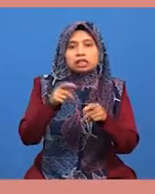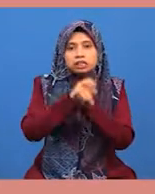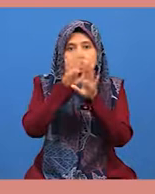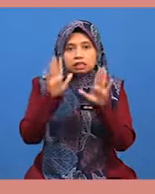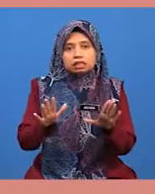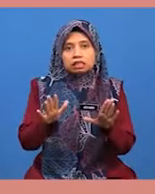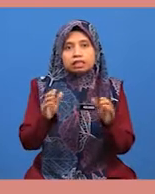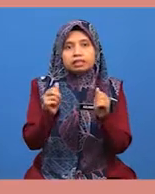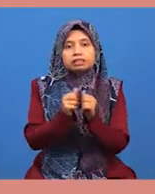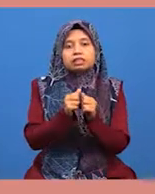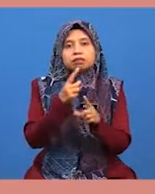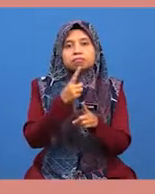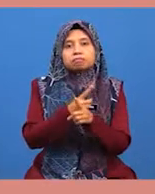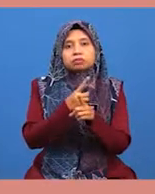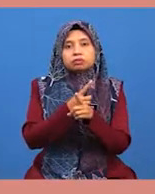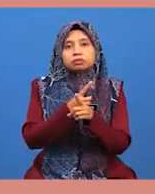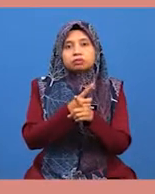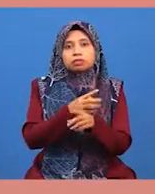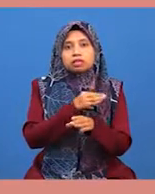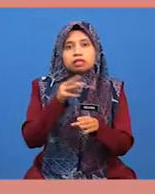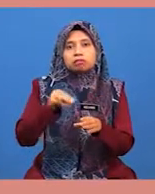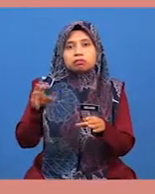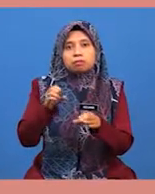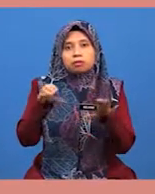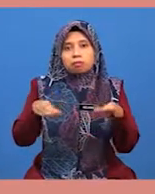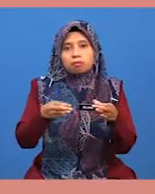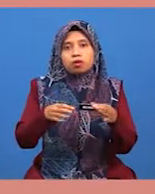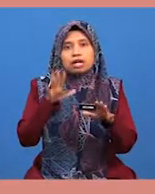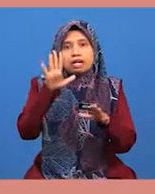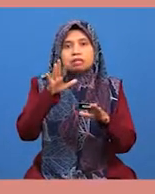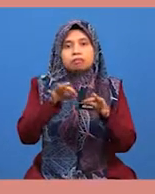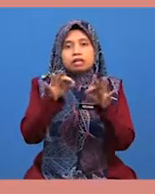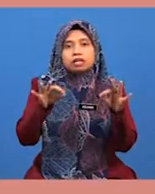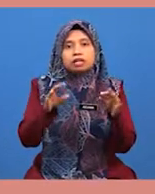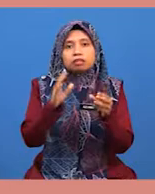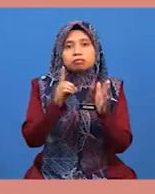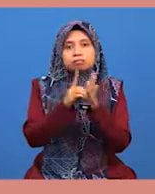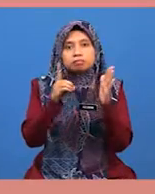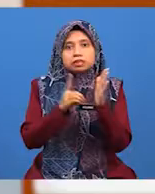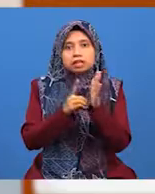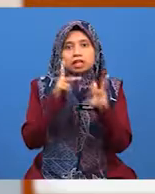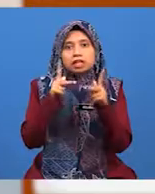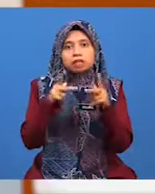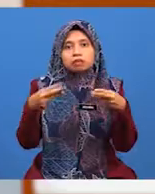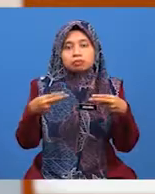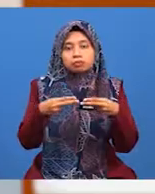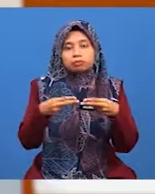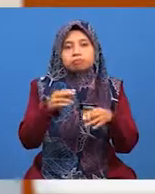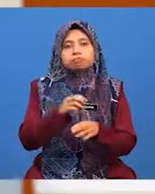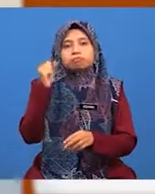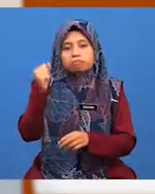5 ayat berdasarkan kata hubung pancangan keterangan yang diberikan.